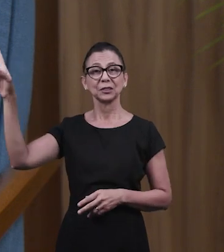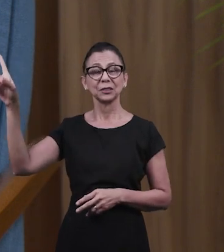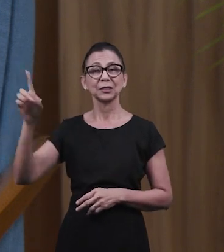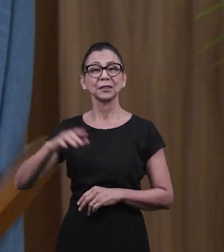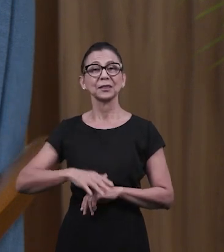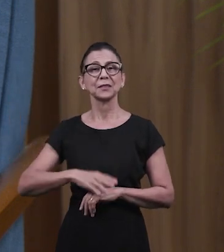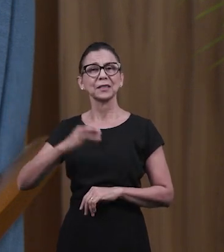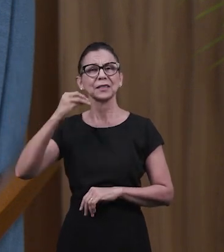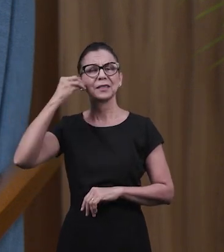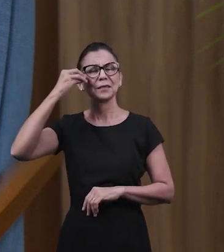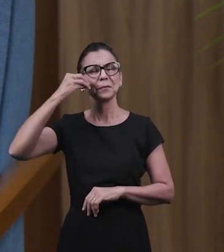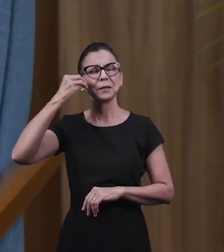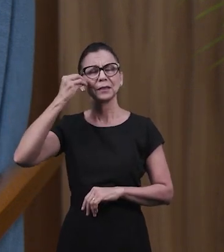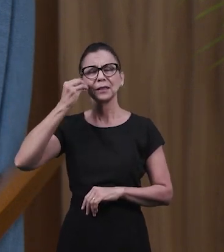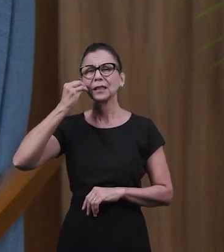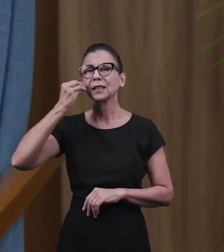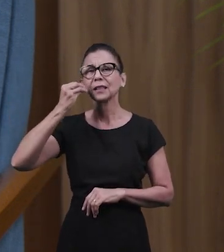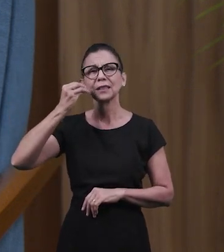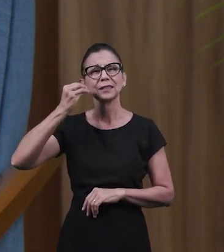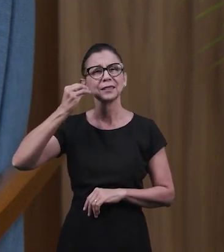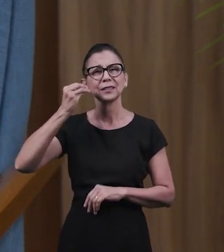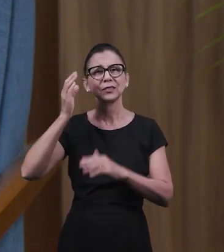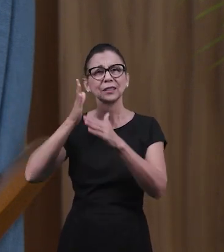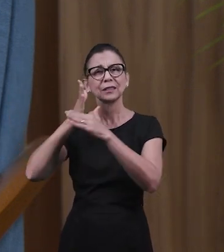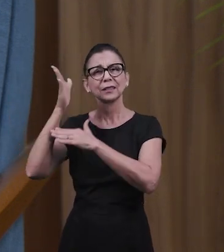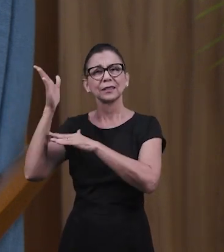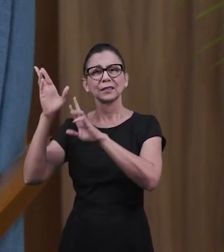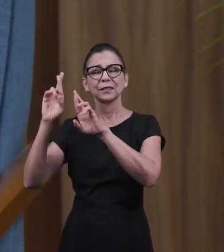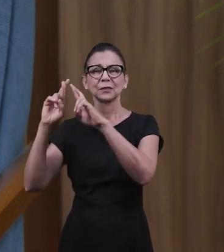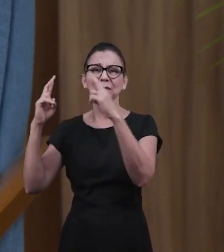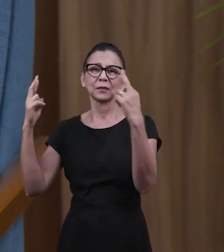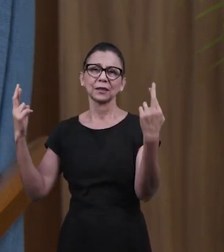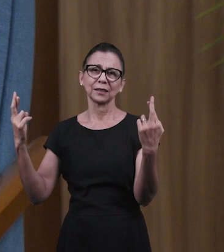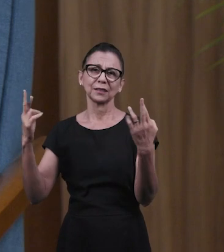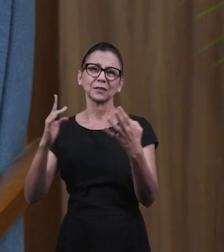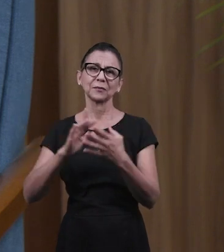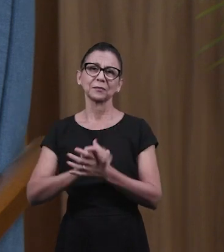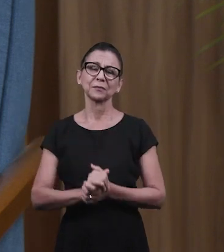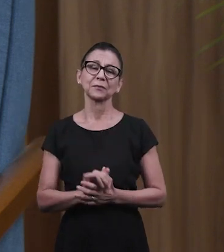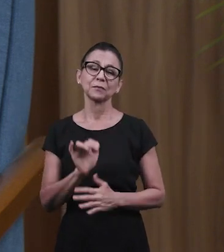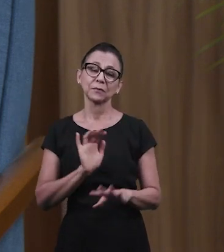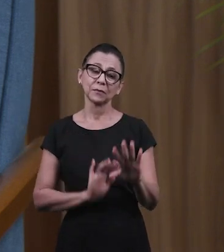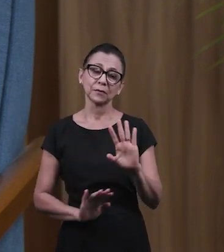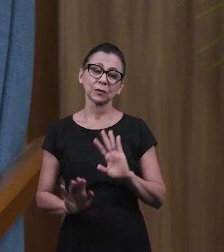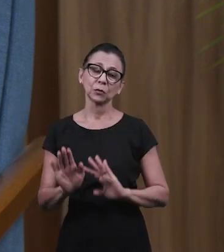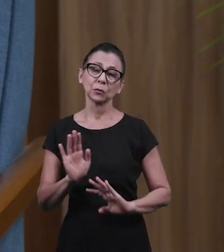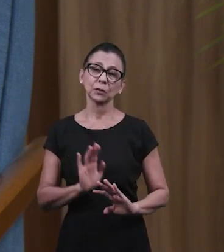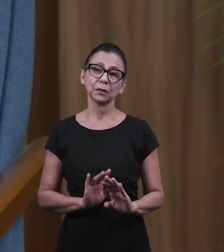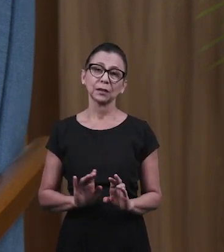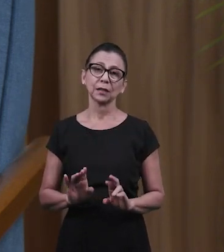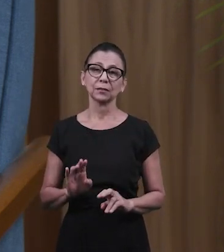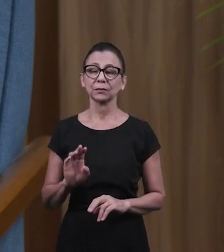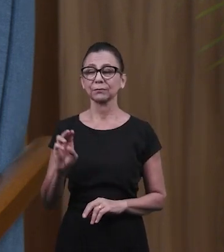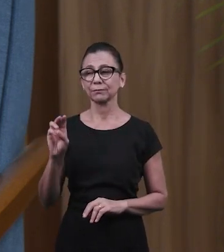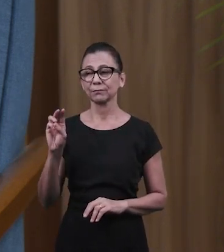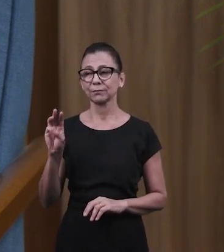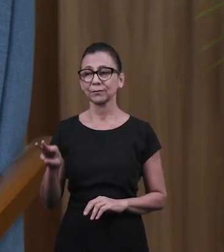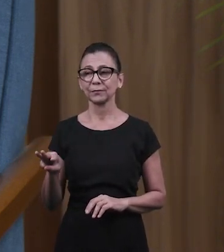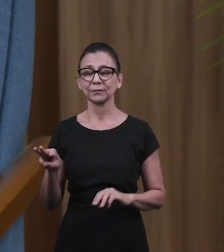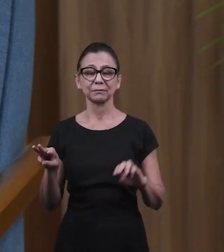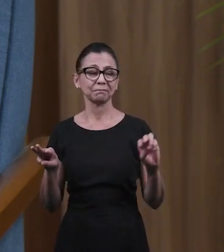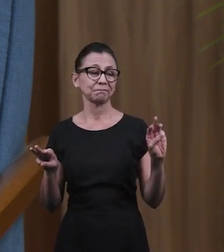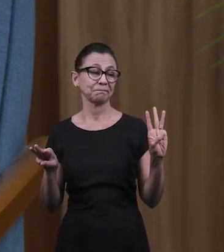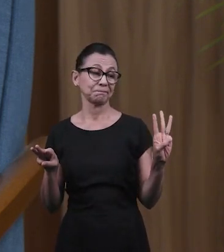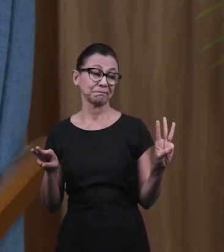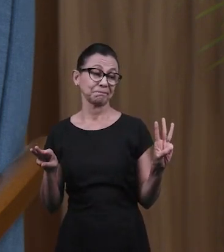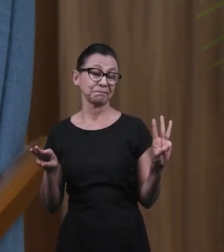vivre l'expérience qui vous amènera au royaume. C'est le soin que tous doivent avoir entre ce qui est blé et ce qui est livré. Le